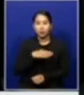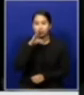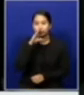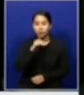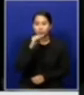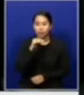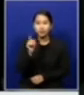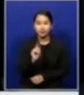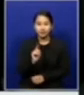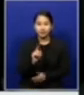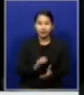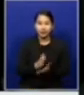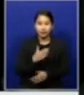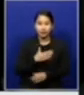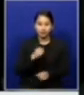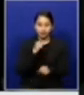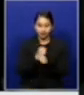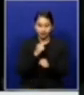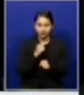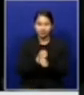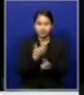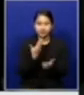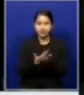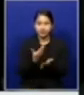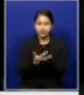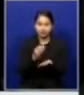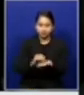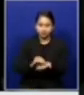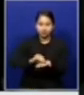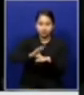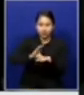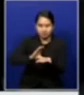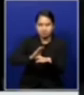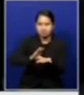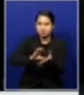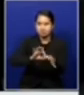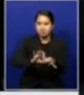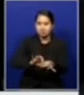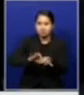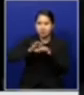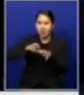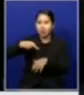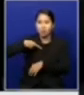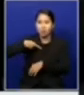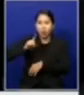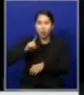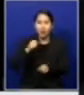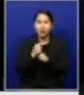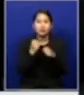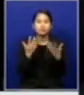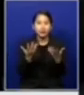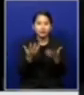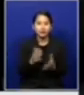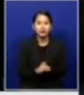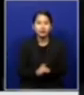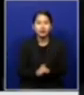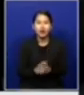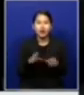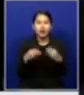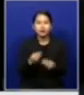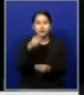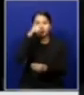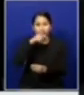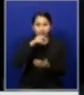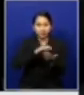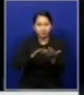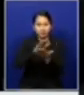จะทำเงินก้อนใหญ่ให้มันเกิดประโยชน์ให้มากที่สุดก็ควรจะทำให้ประเทศไทยของเรามีภาพ